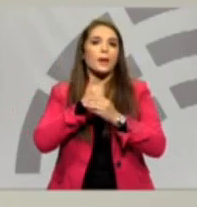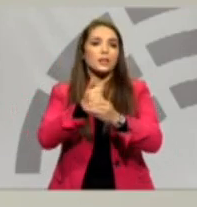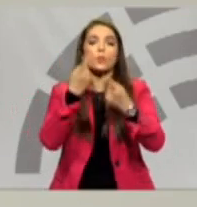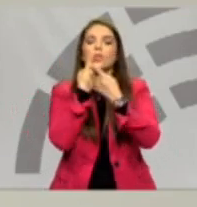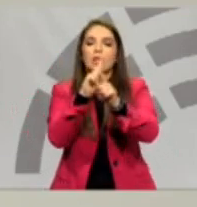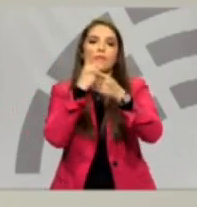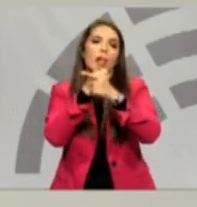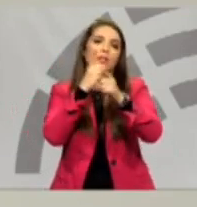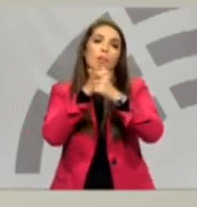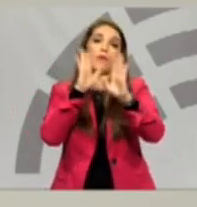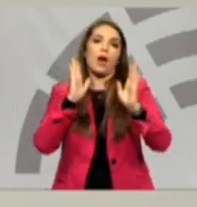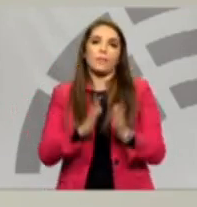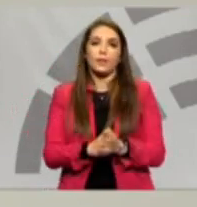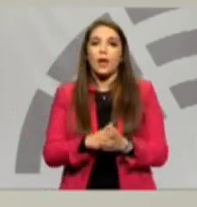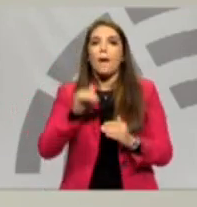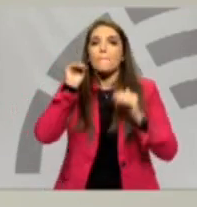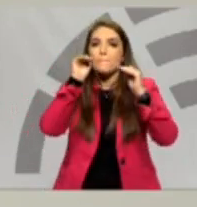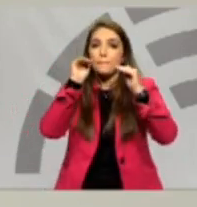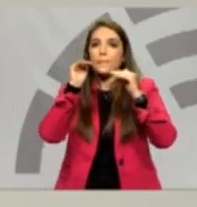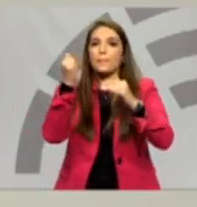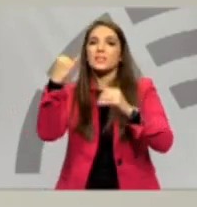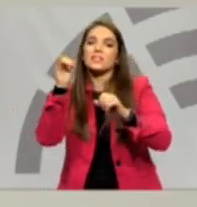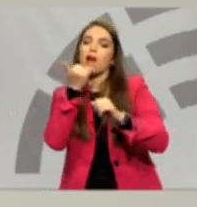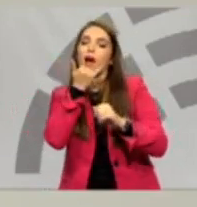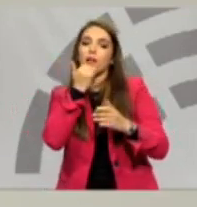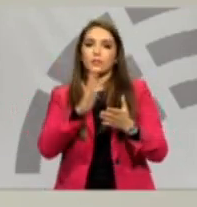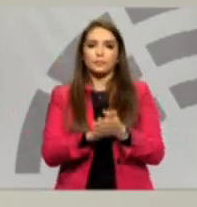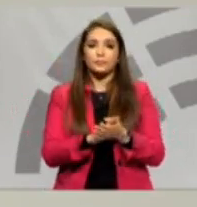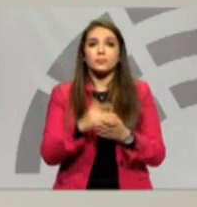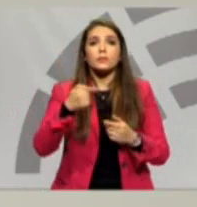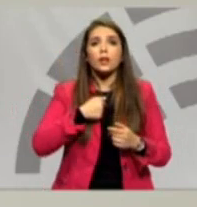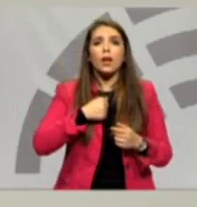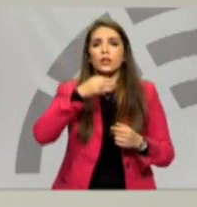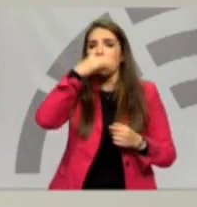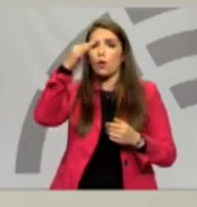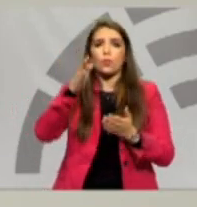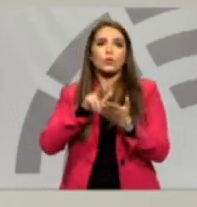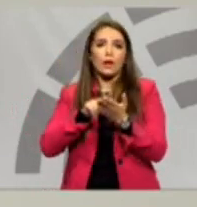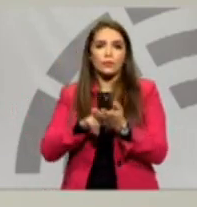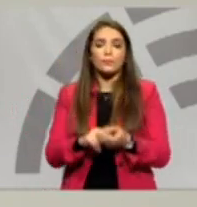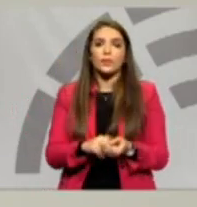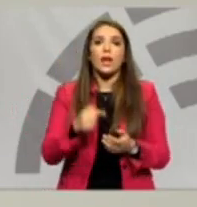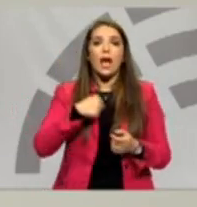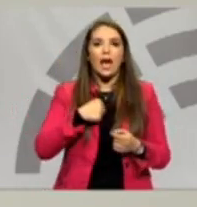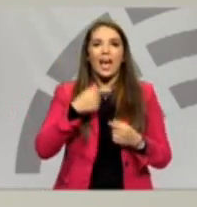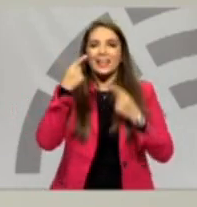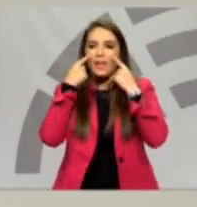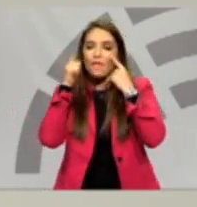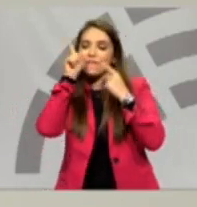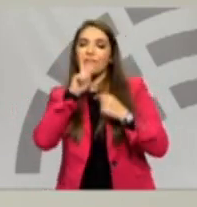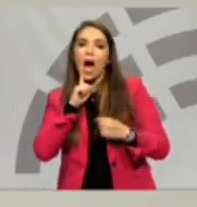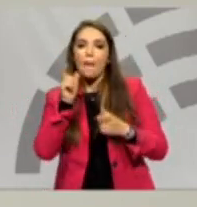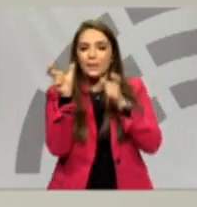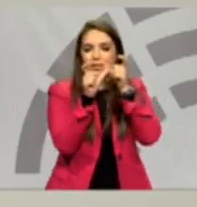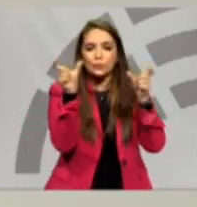عنها بكل شراسه قولا وفعلا وكما تعرفوني انا فاطمه العين الساهره واللي